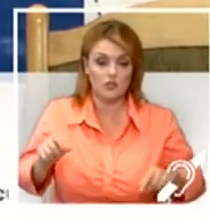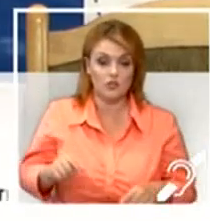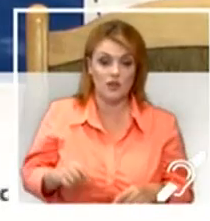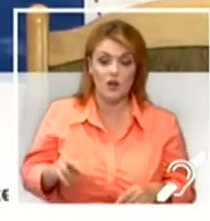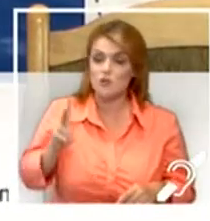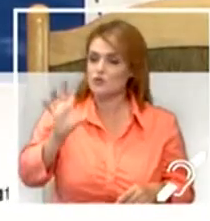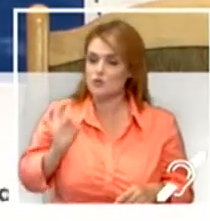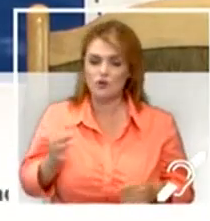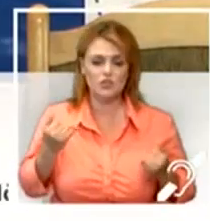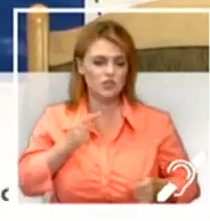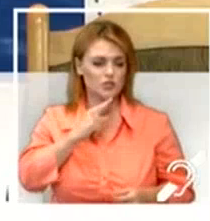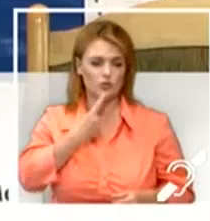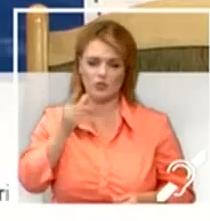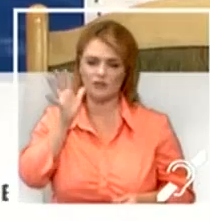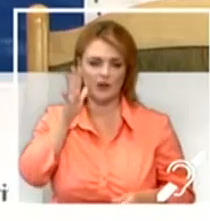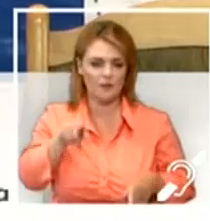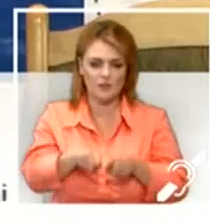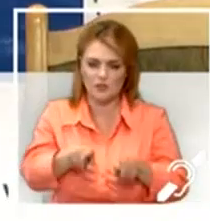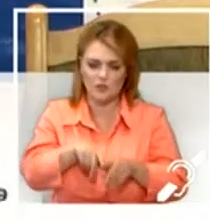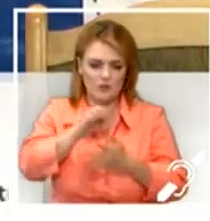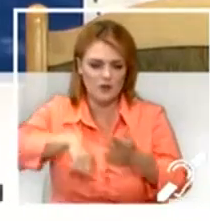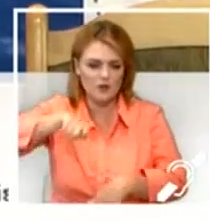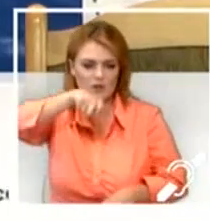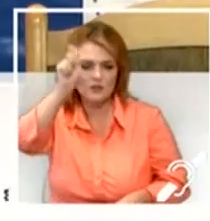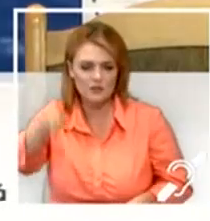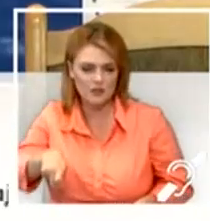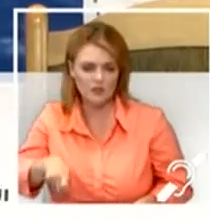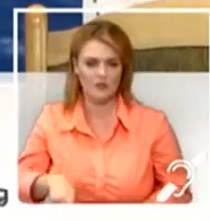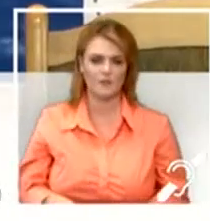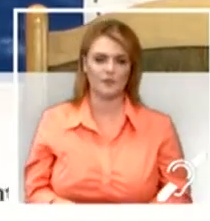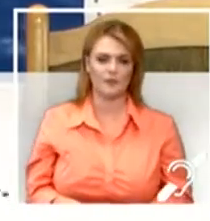legat de război din Ucraina, ceea ce a creat o presiune enormă, atât asupra